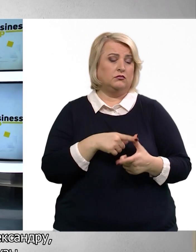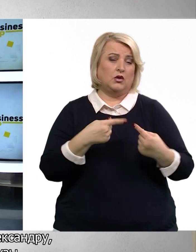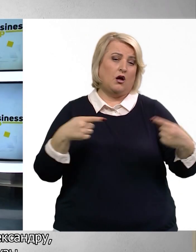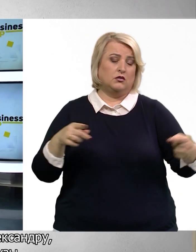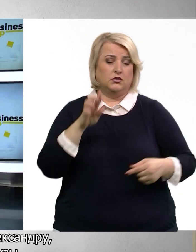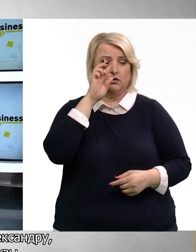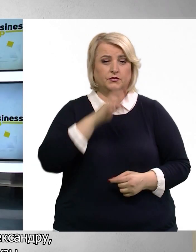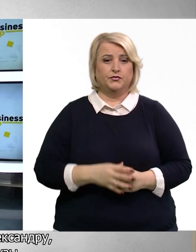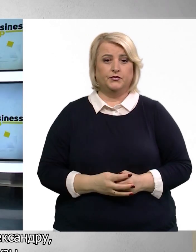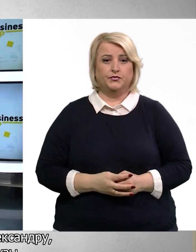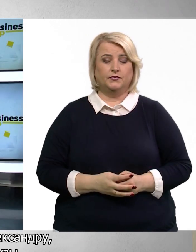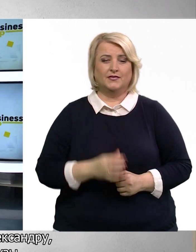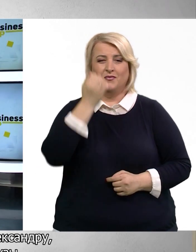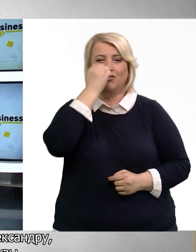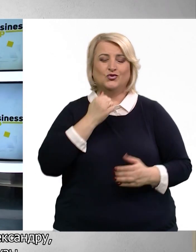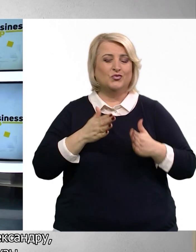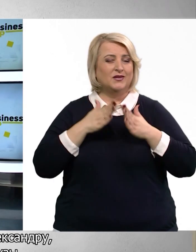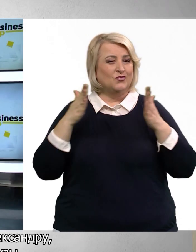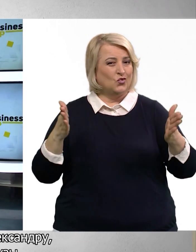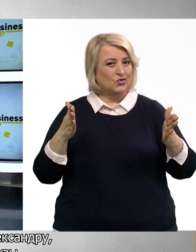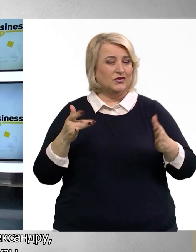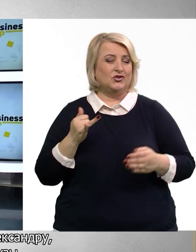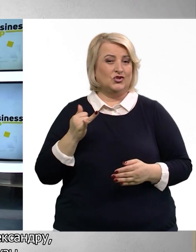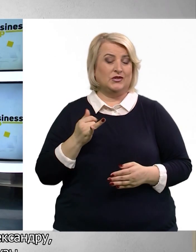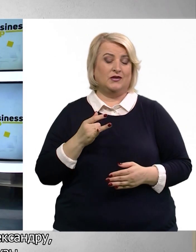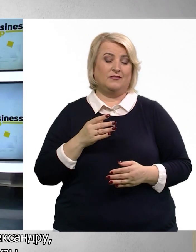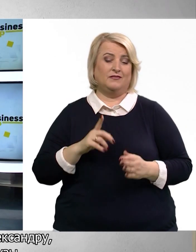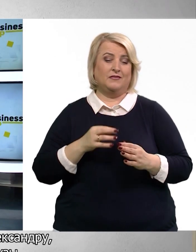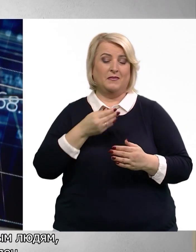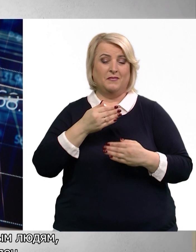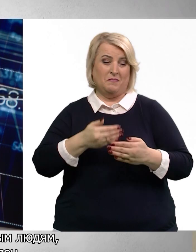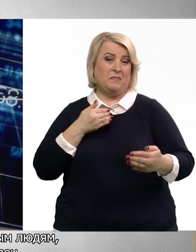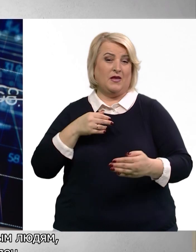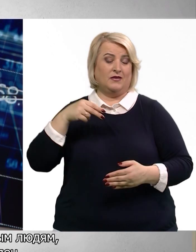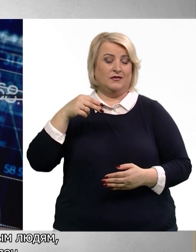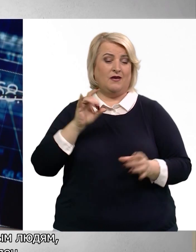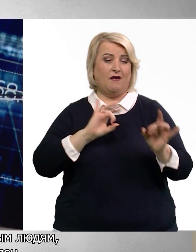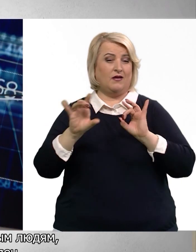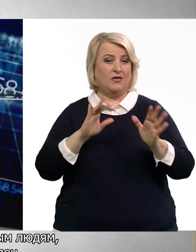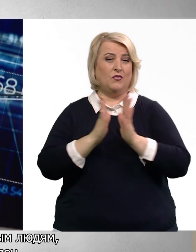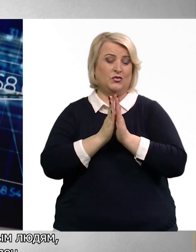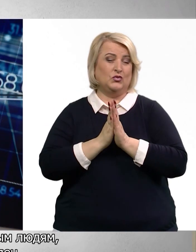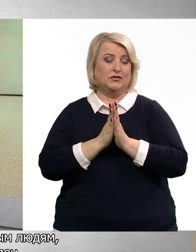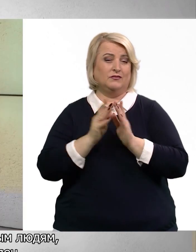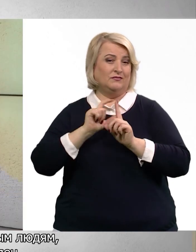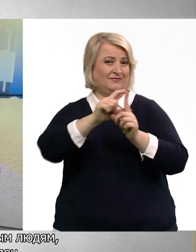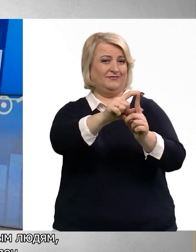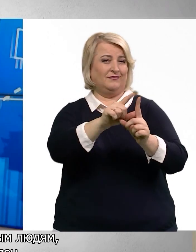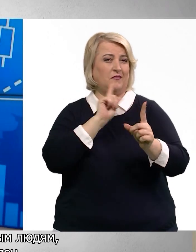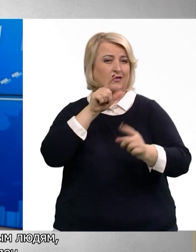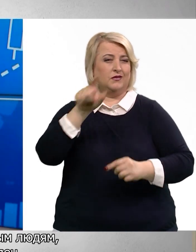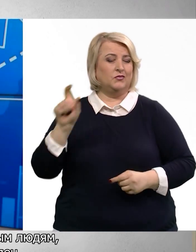parte. Alexandru, vă mulțumesc foarte mult și înainte de a intra într-o pauză de publicitate, o să vă rog să adresați un mesaj pentru